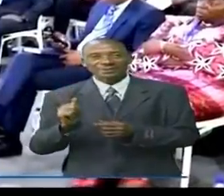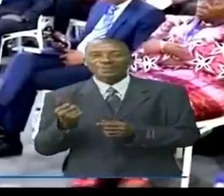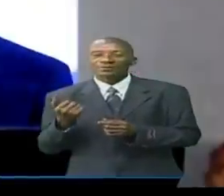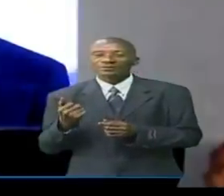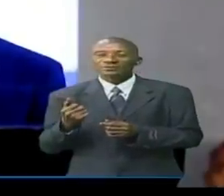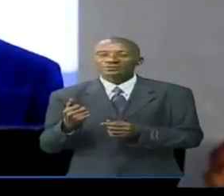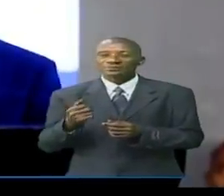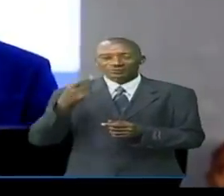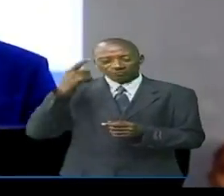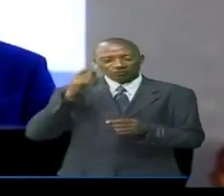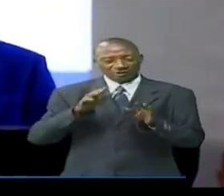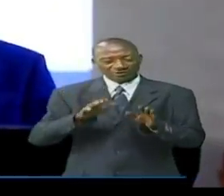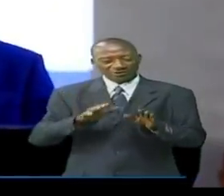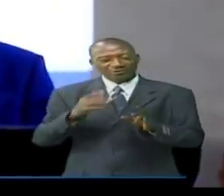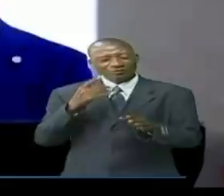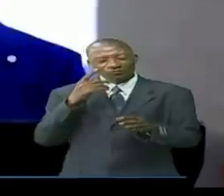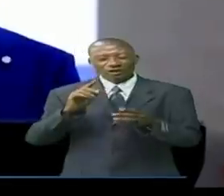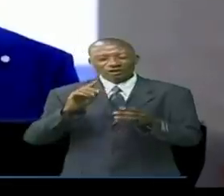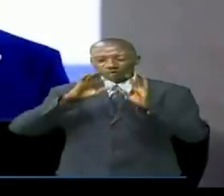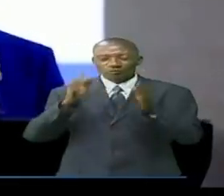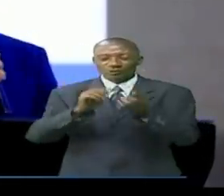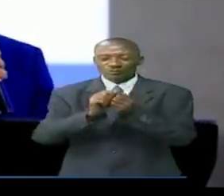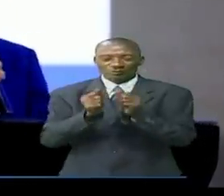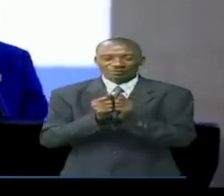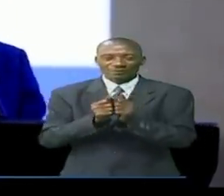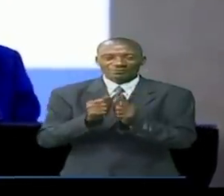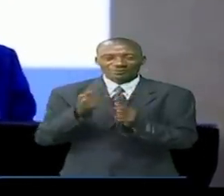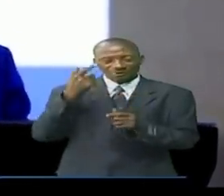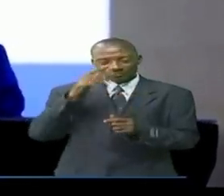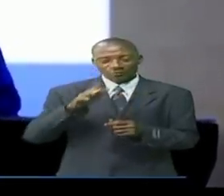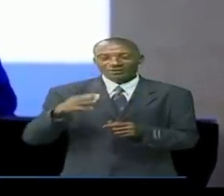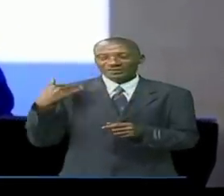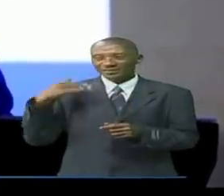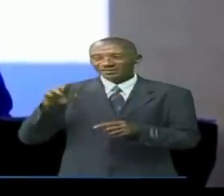aux défis intégrés des États. Nous sommes heureux de constater